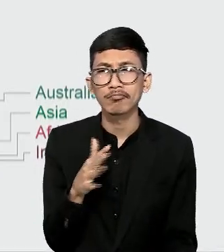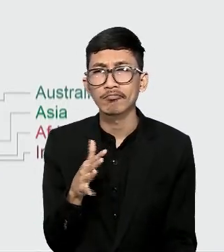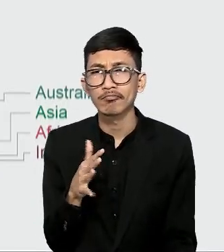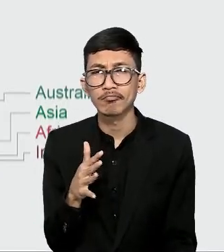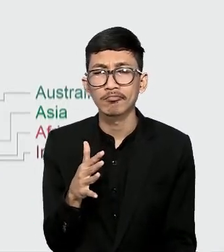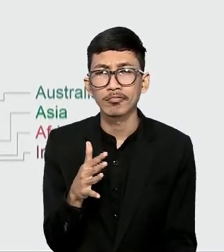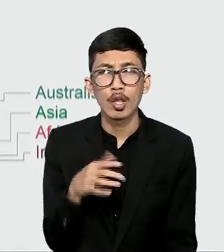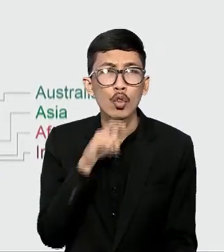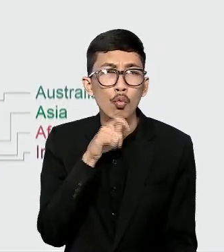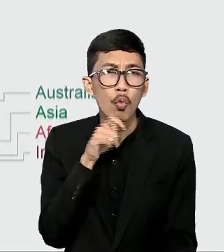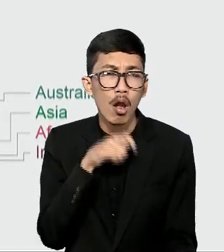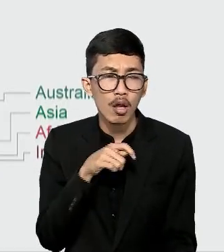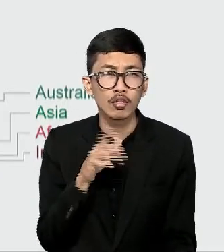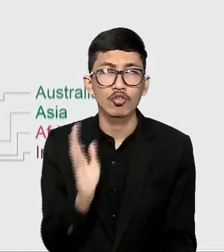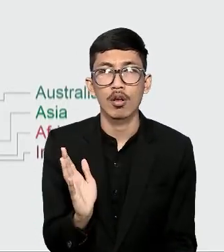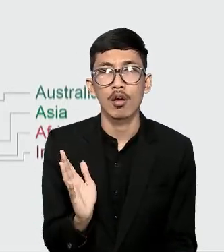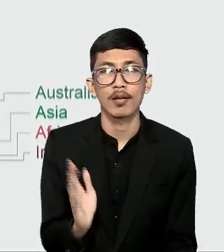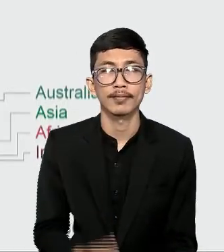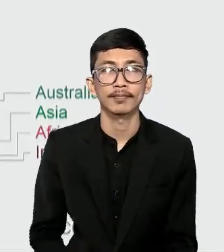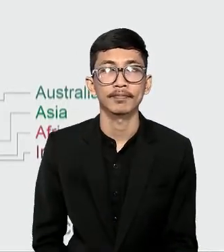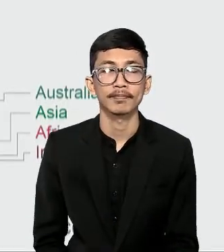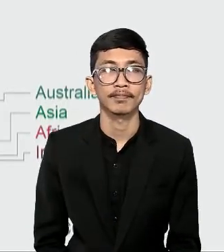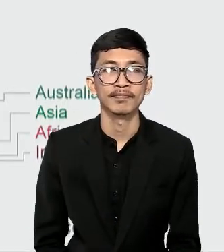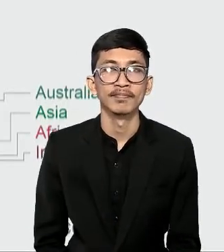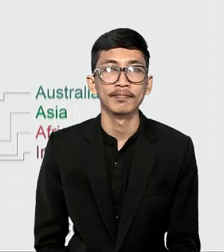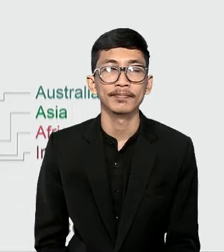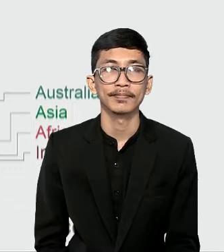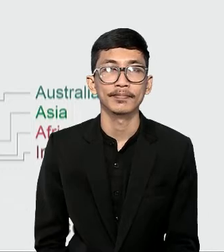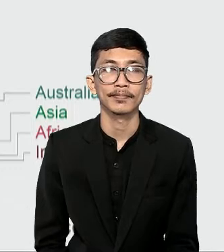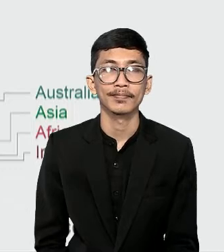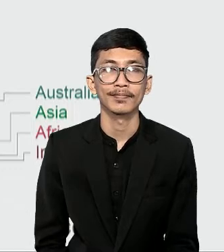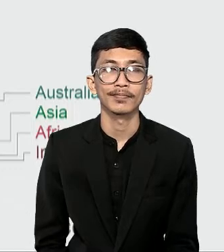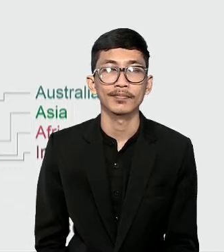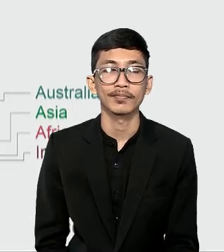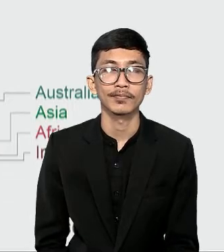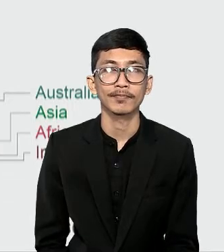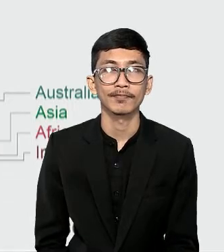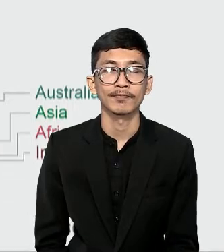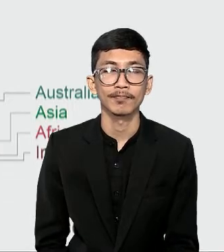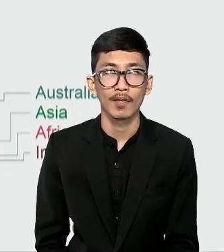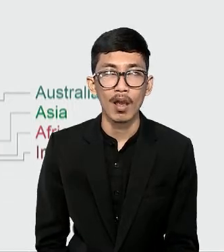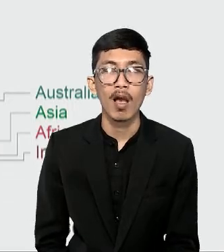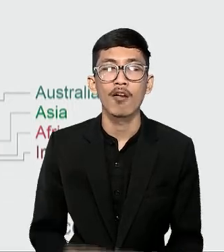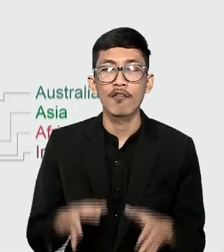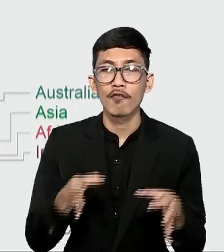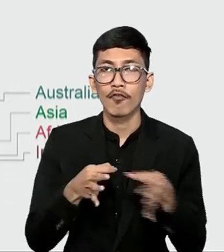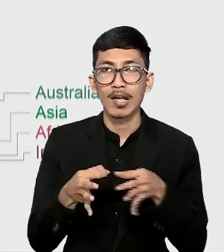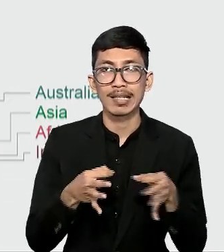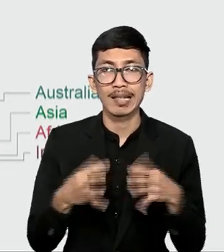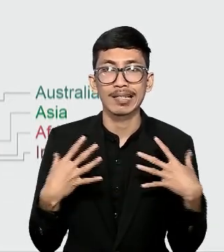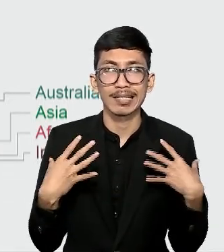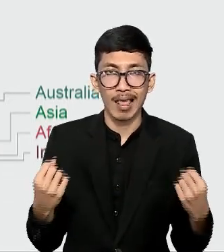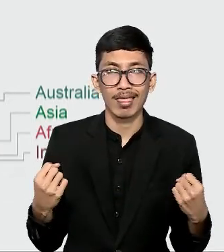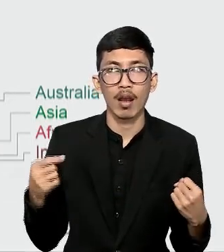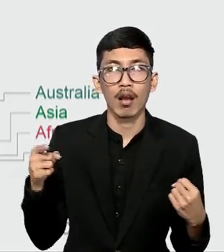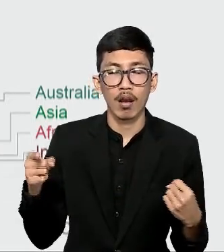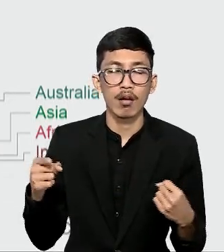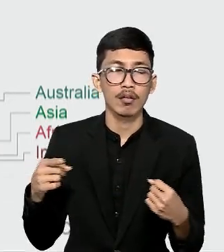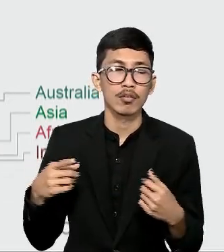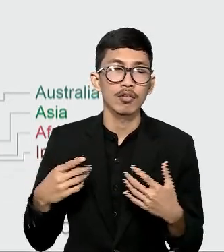aman ular dan tadi yang pertanyaan yang kedua Fasilitas Kesehatan memang sudah mulai